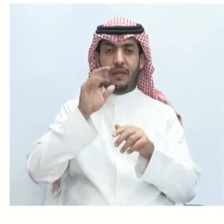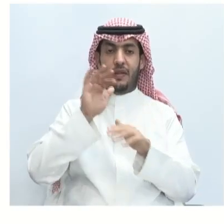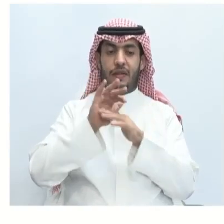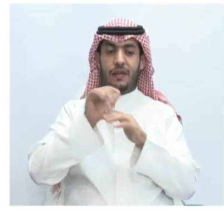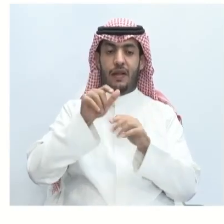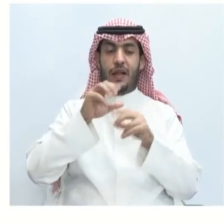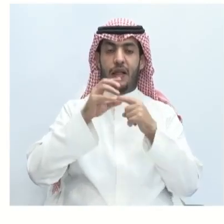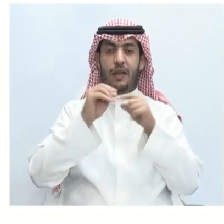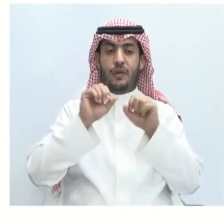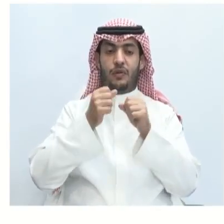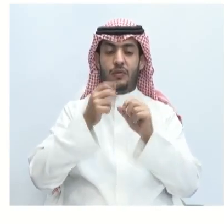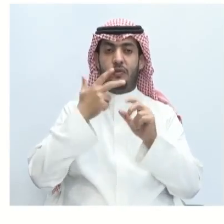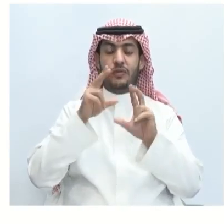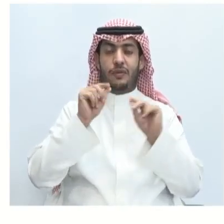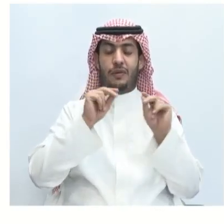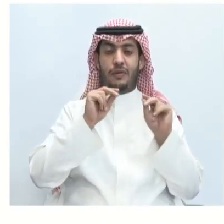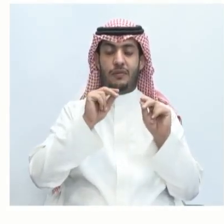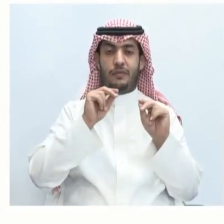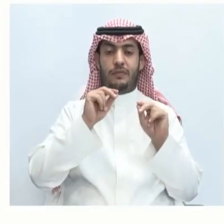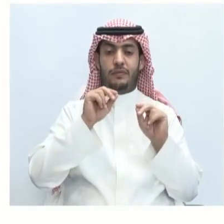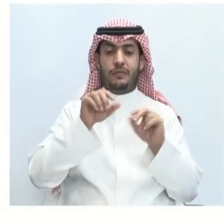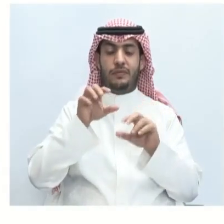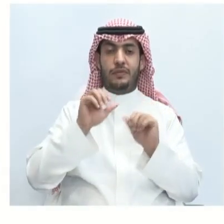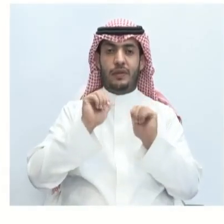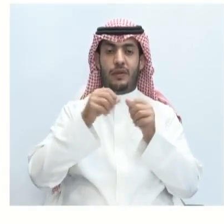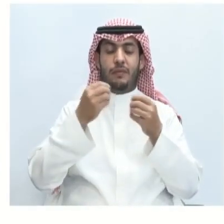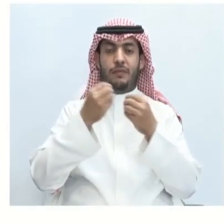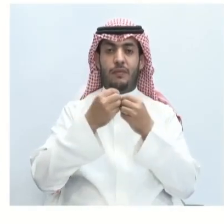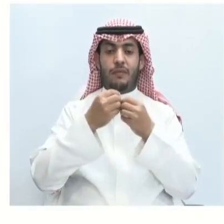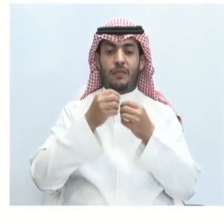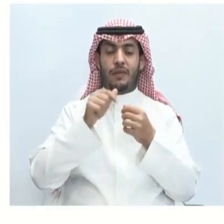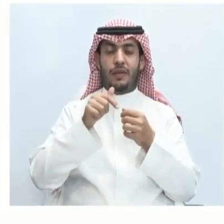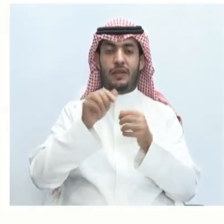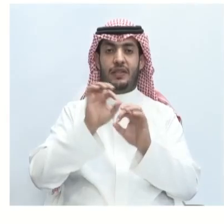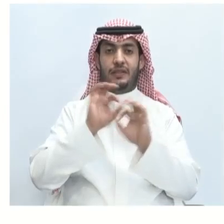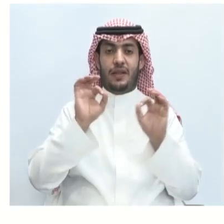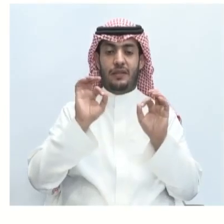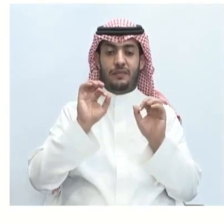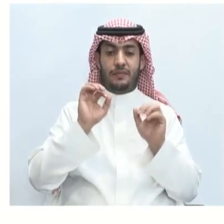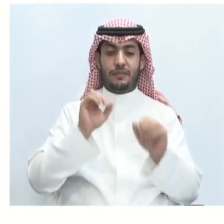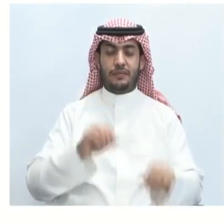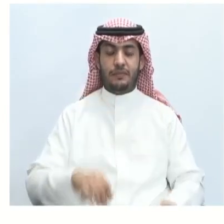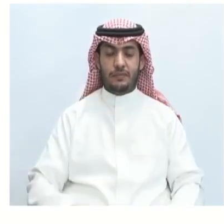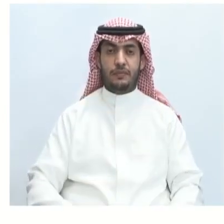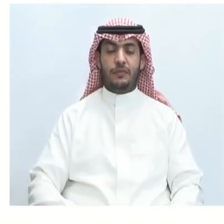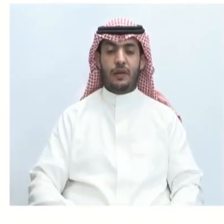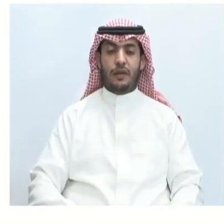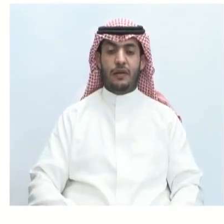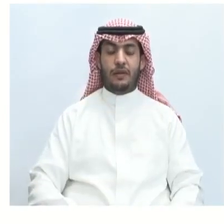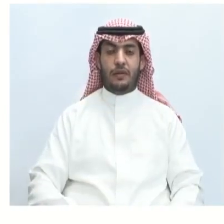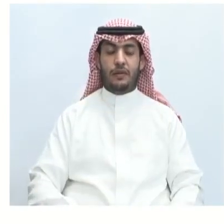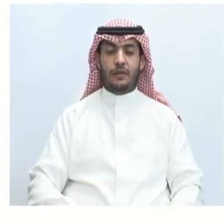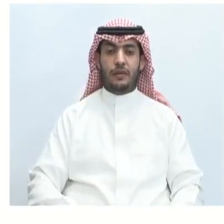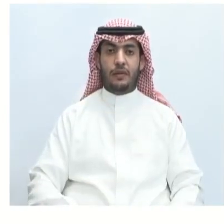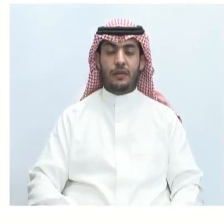تقول اطرح كسورا متشابهه ننطلق واياكم مع هذا الاستعداد ابنائي وبناتي وفيه